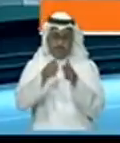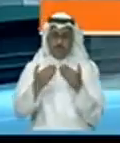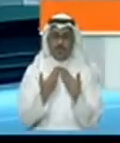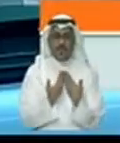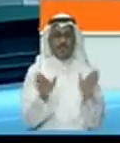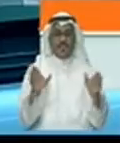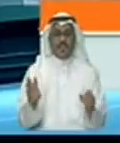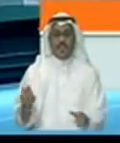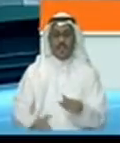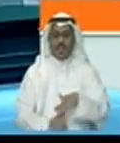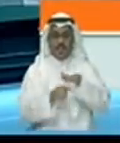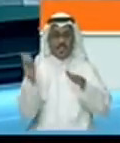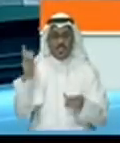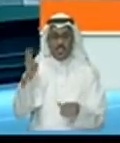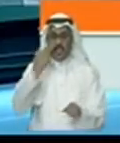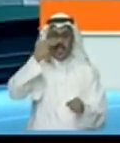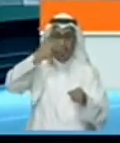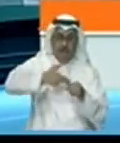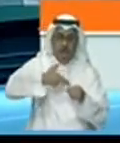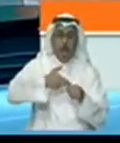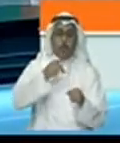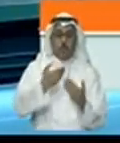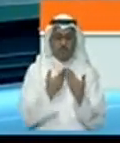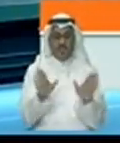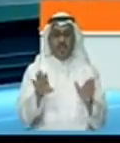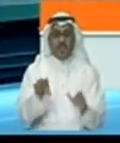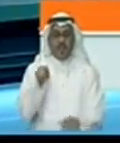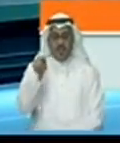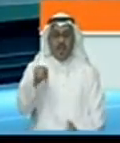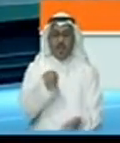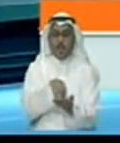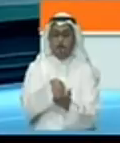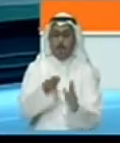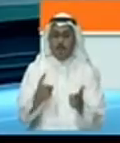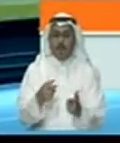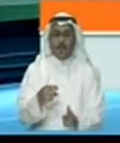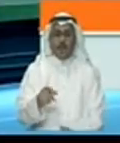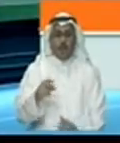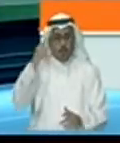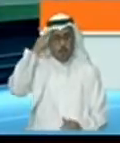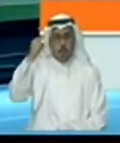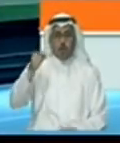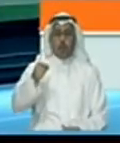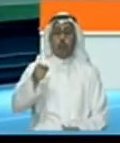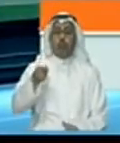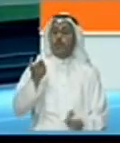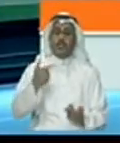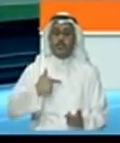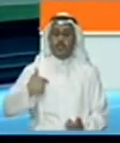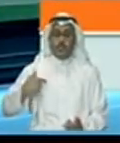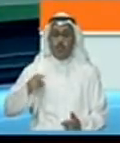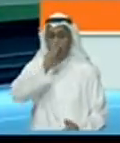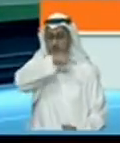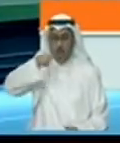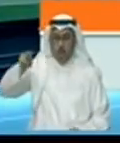افتتح رئيس شركة أرامكو السعودية المهندس أمين الناصر متحف الفنان العالمي النرويجي الراحل إدفارد مونك المعروف